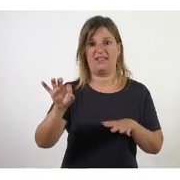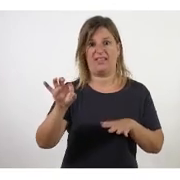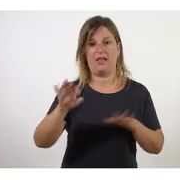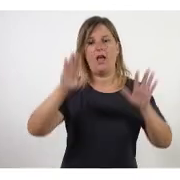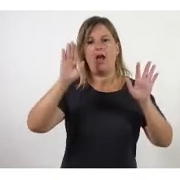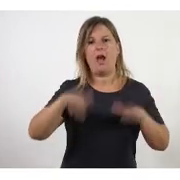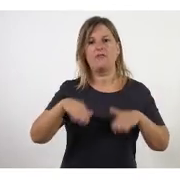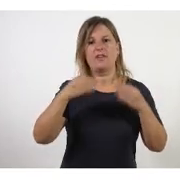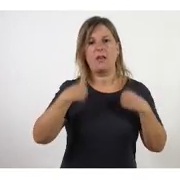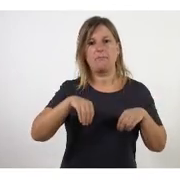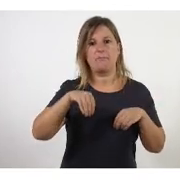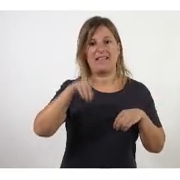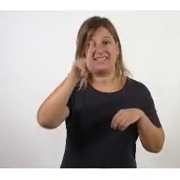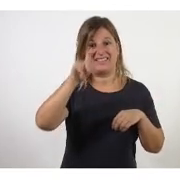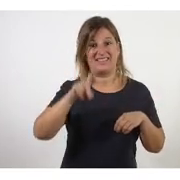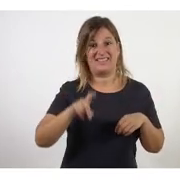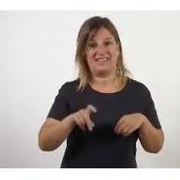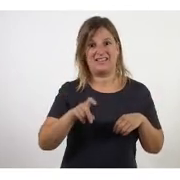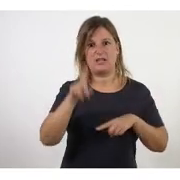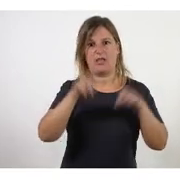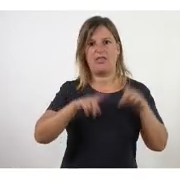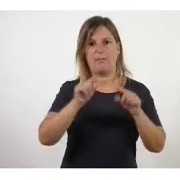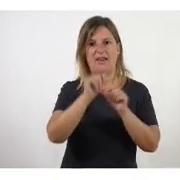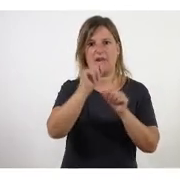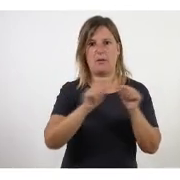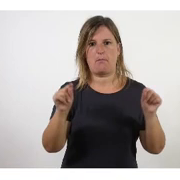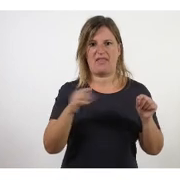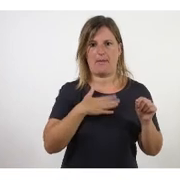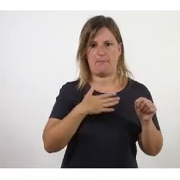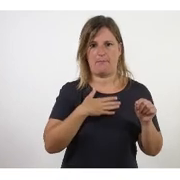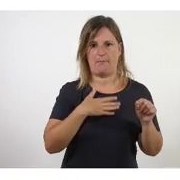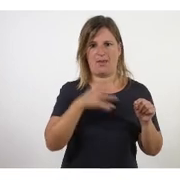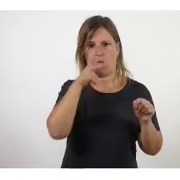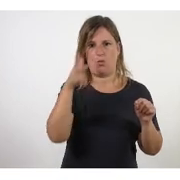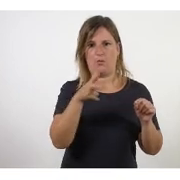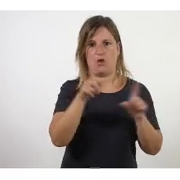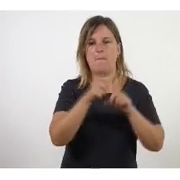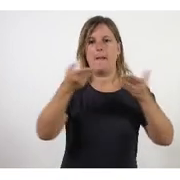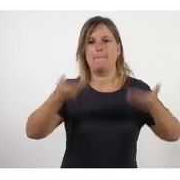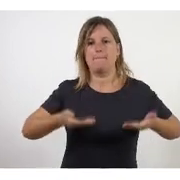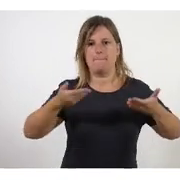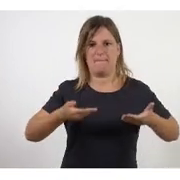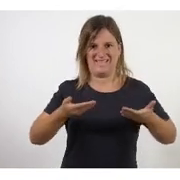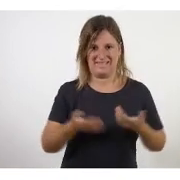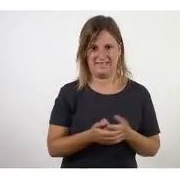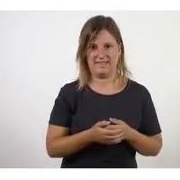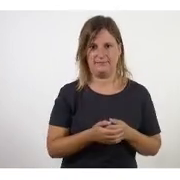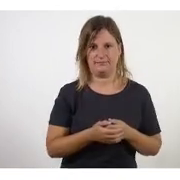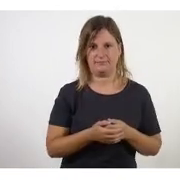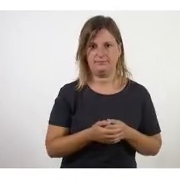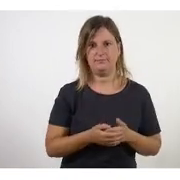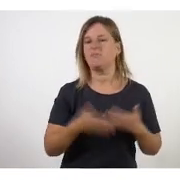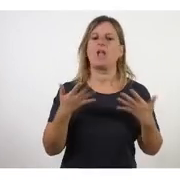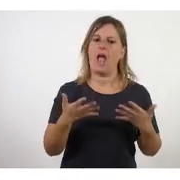que condicionen? Condicionen la mida del meu vídeo, el pes del meu vídeo. Tal com està ara, té un